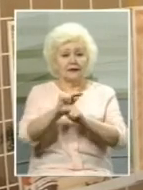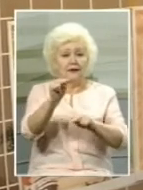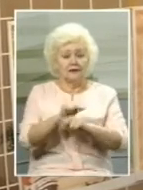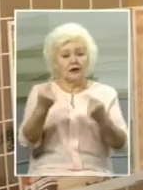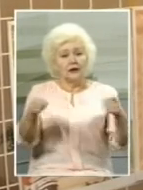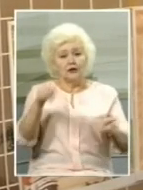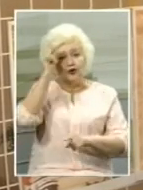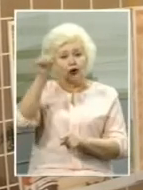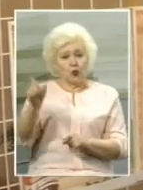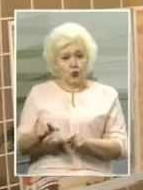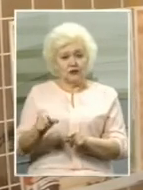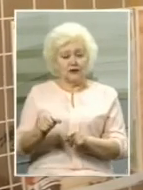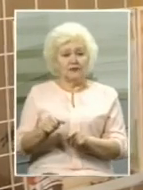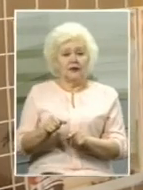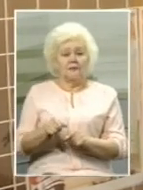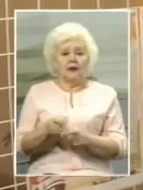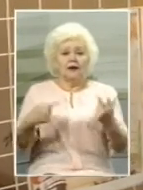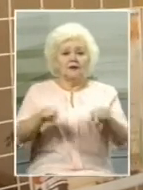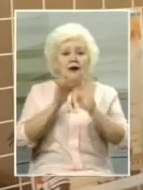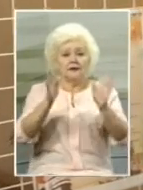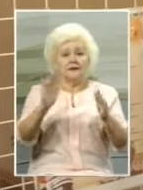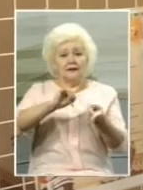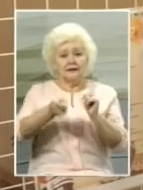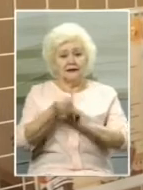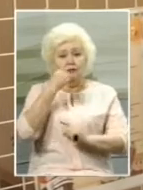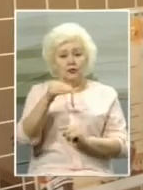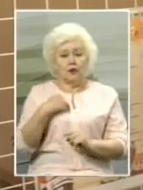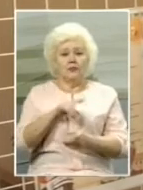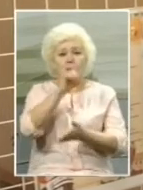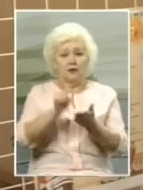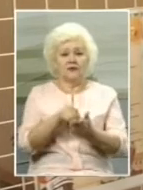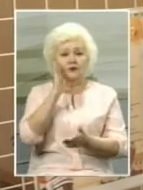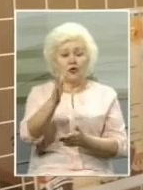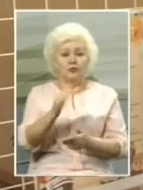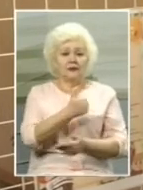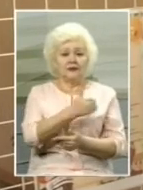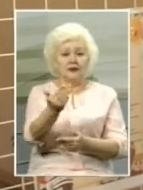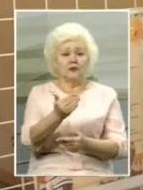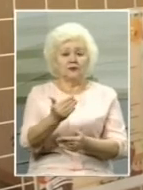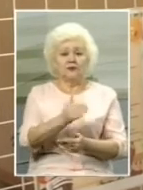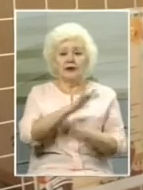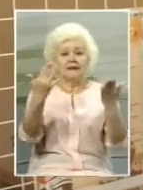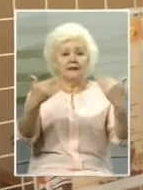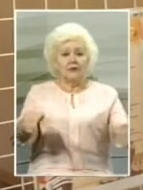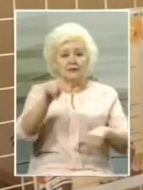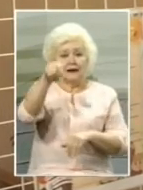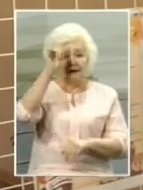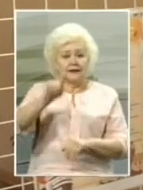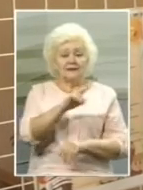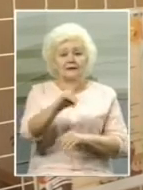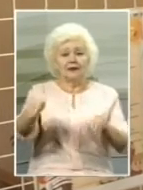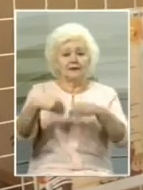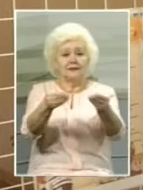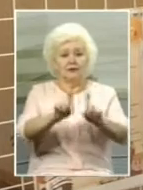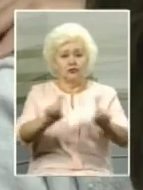від інших учнів. Як тільки йому стане краще, ми будемо обов'язково намагатися не втратити ті знання, які